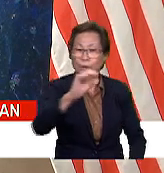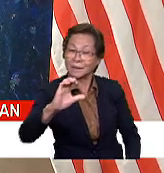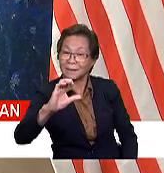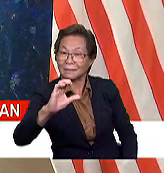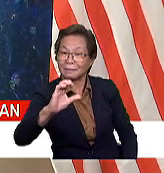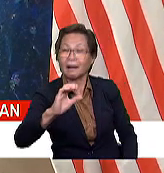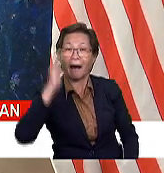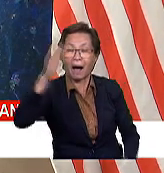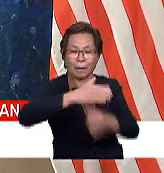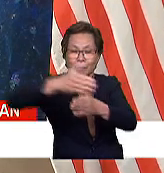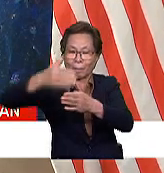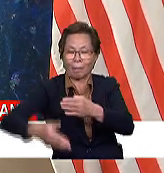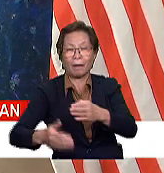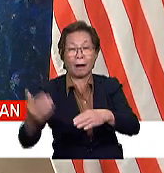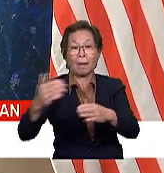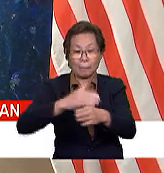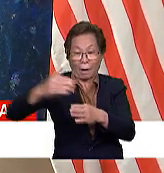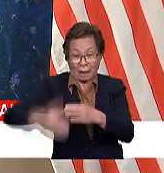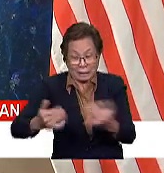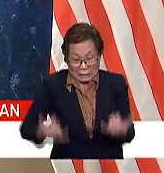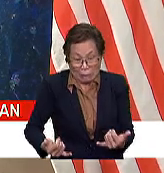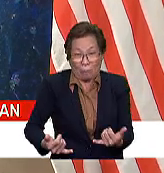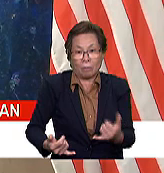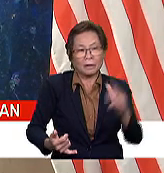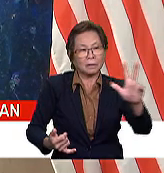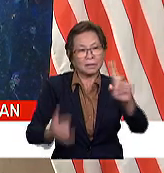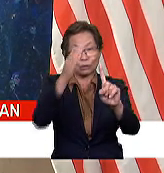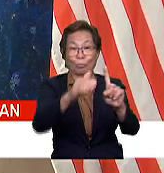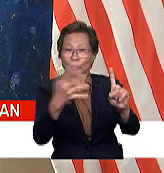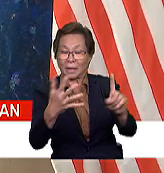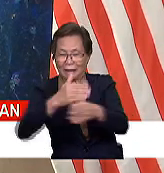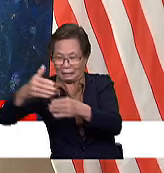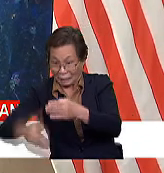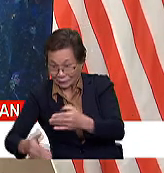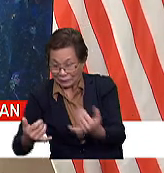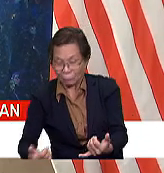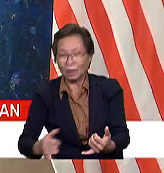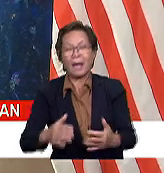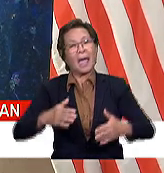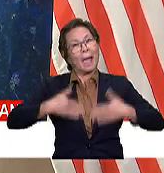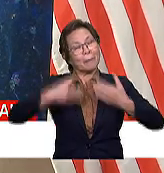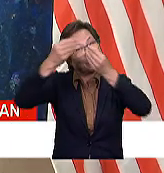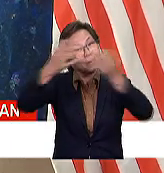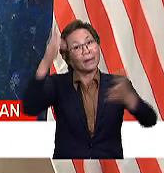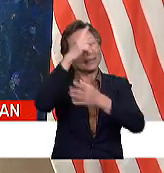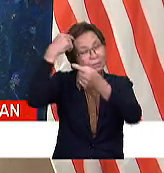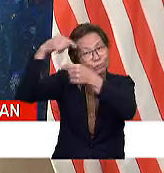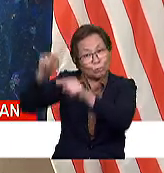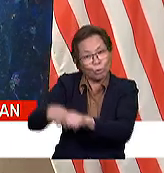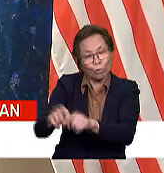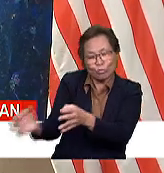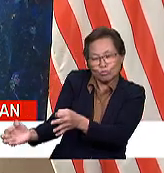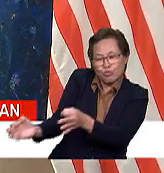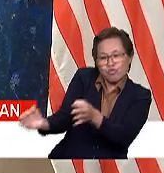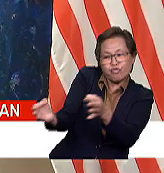yang akan mbahe pada hari ini 31.mei sukacita diumumkan kerajaan bersetuju untuk